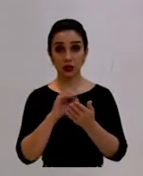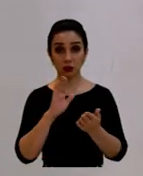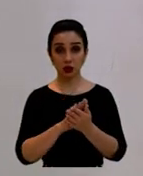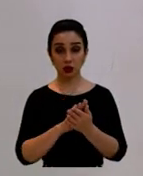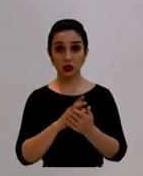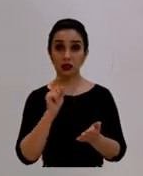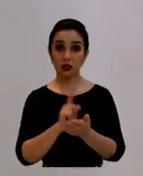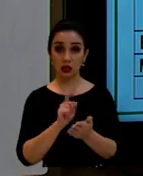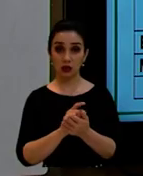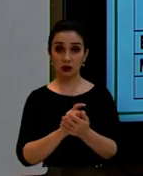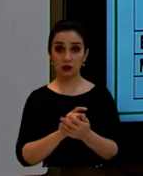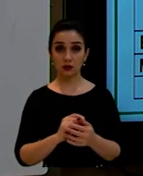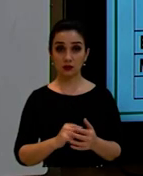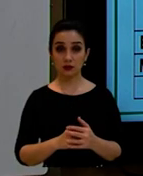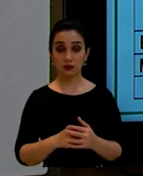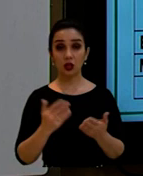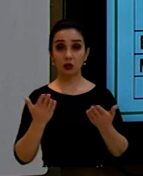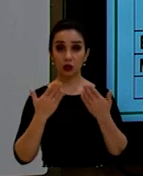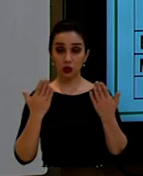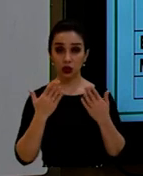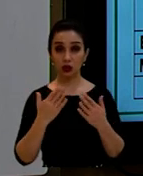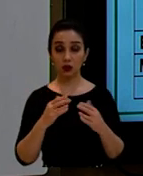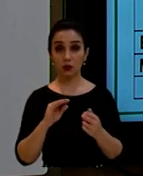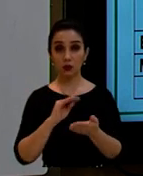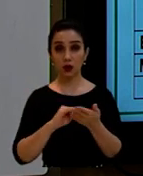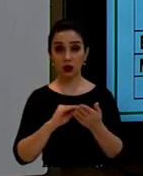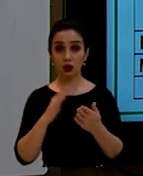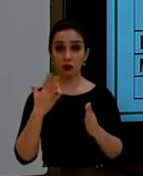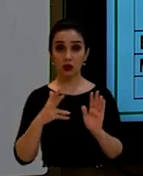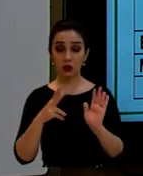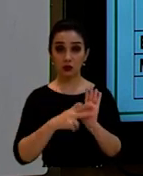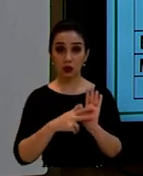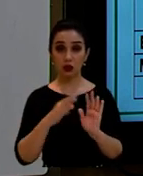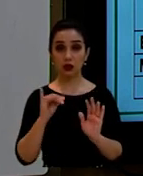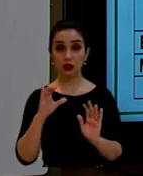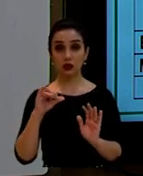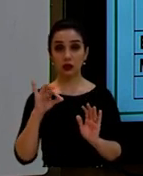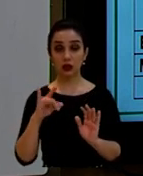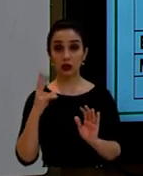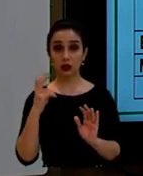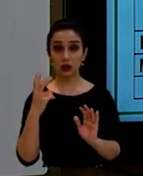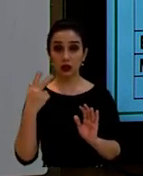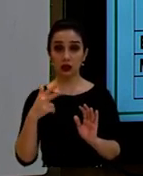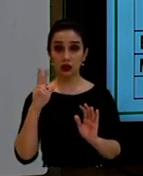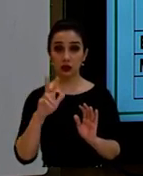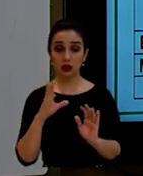Запишите задание. Прочитать параграф 58 на странице